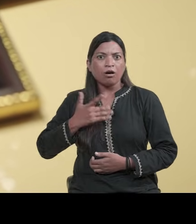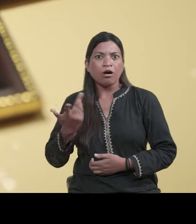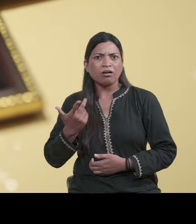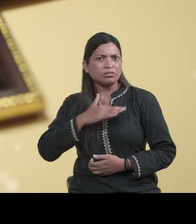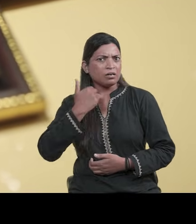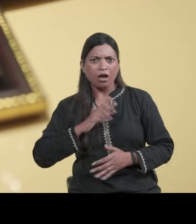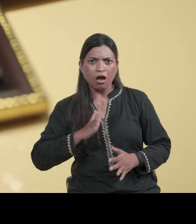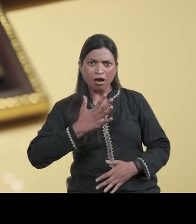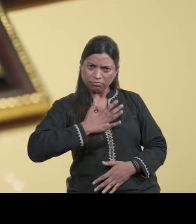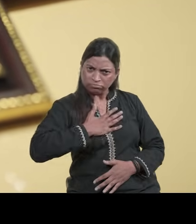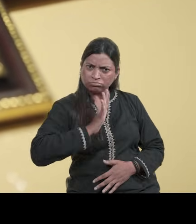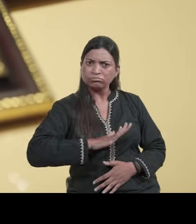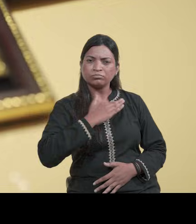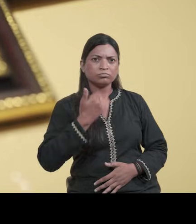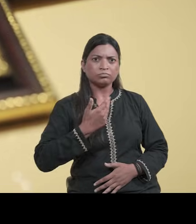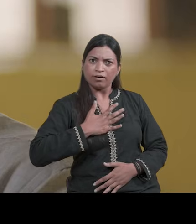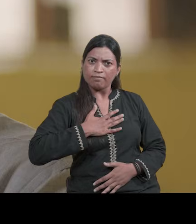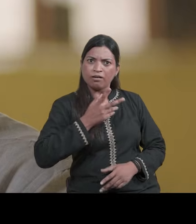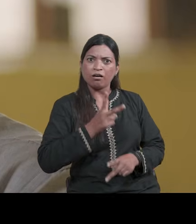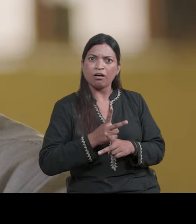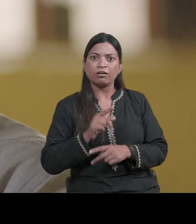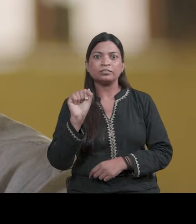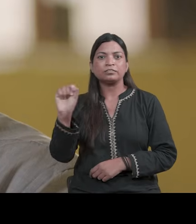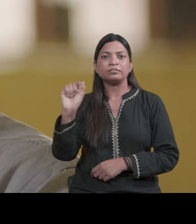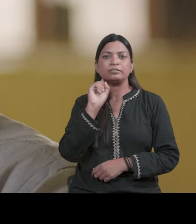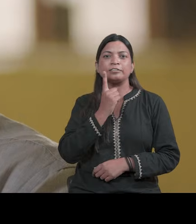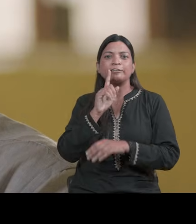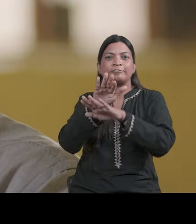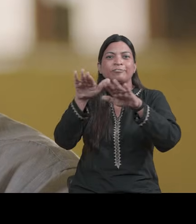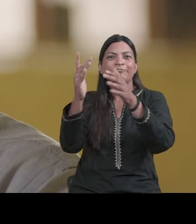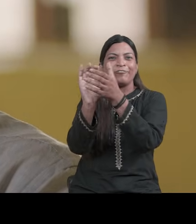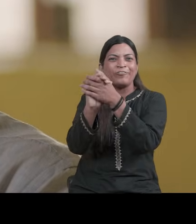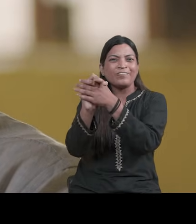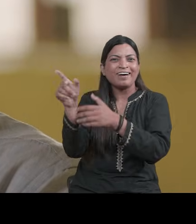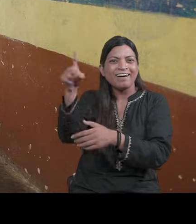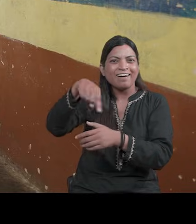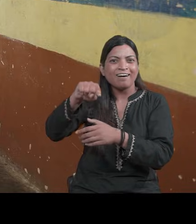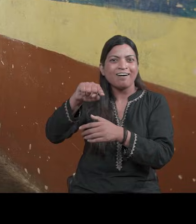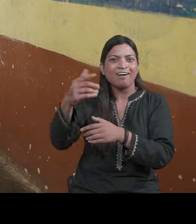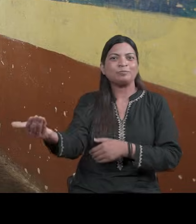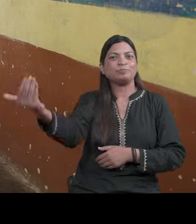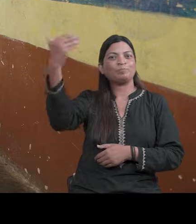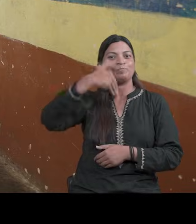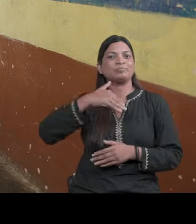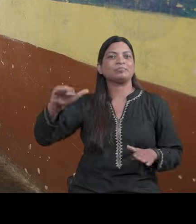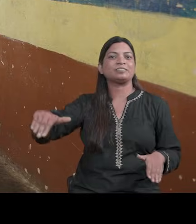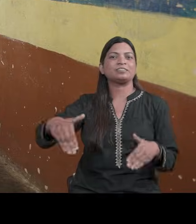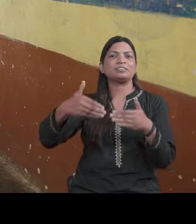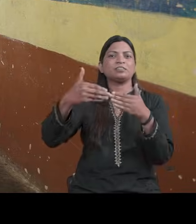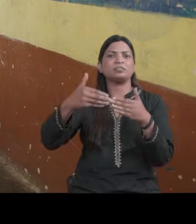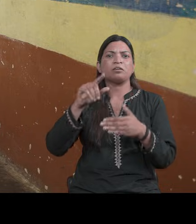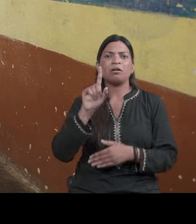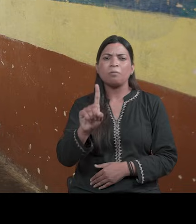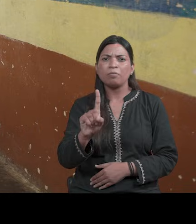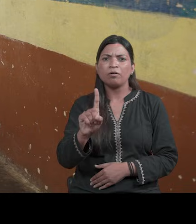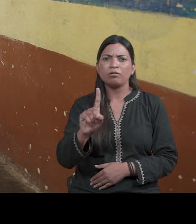बधिर दोस्त थे वो लोग आकर मिले, तो मुझे ऐसा लगा कि वो ज़िंदा हैं उनके बीच में। बट वो सारी चीज़ें मुझे प्रेरित